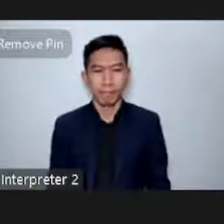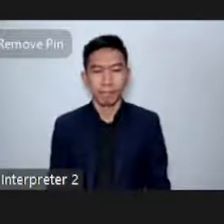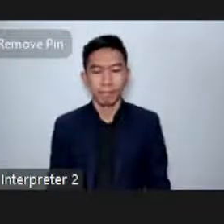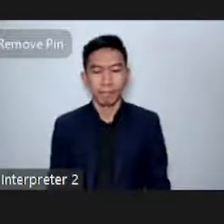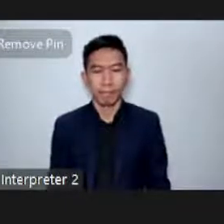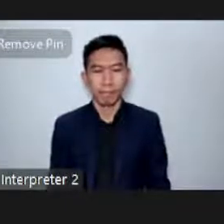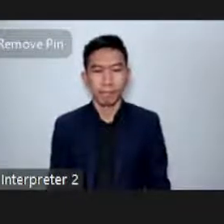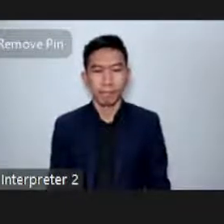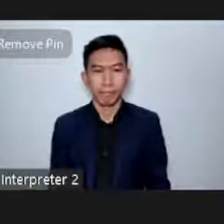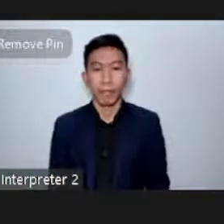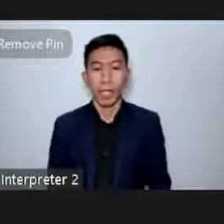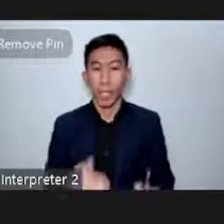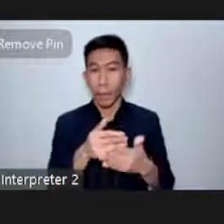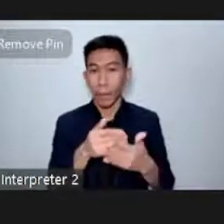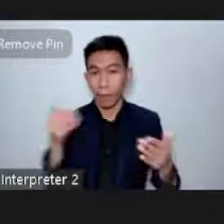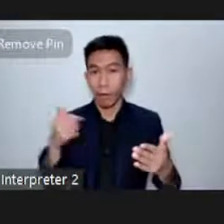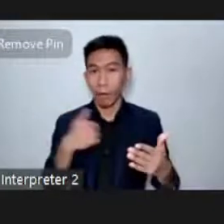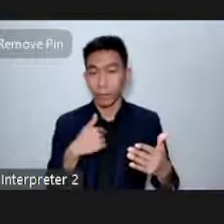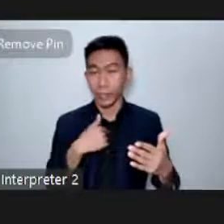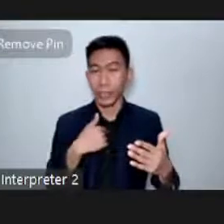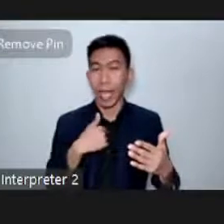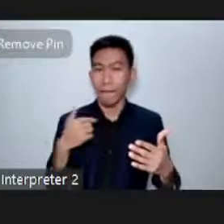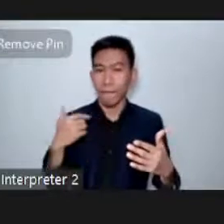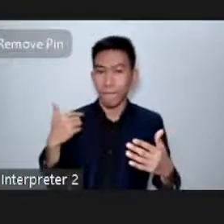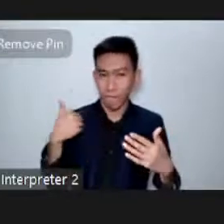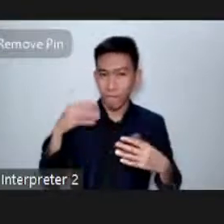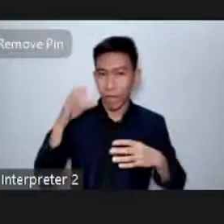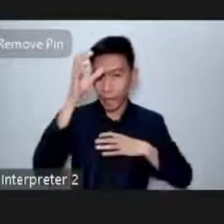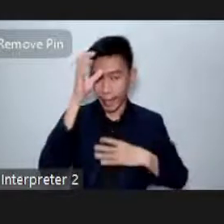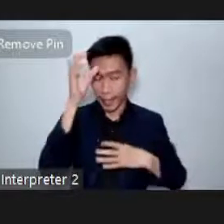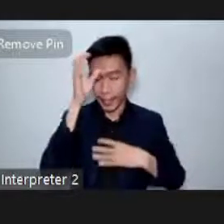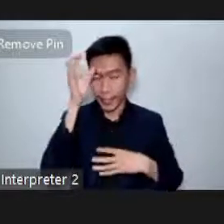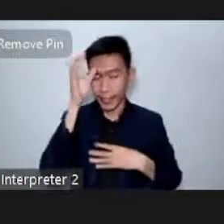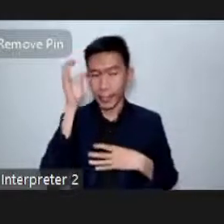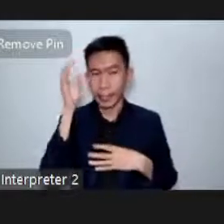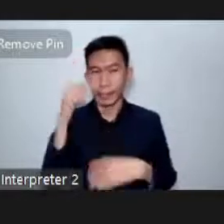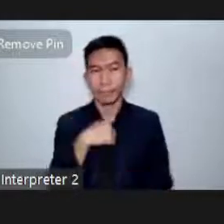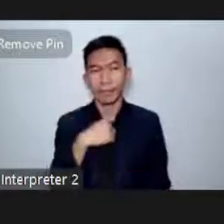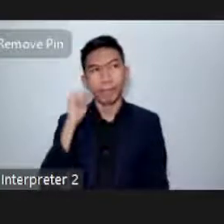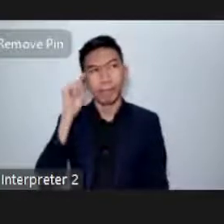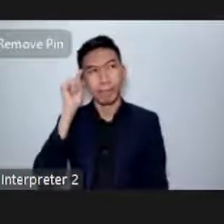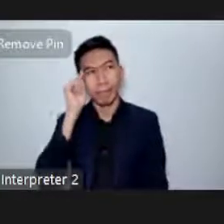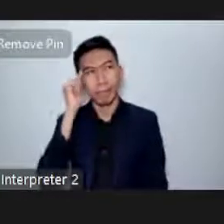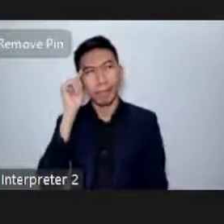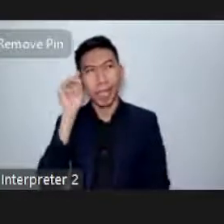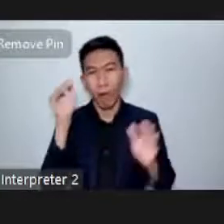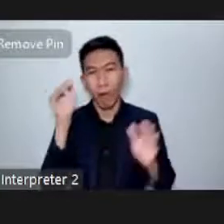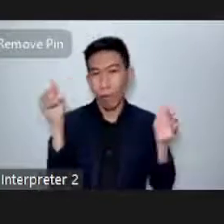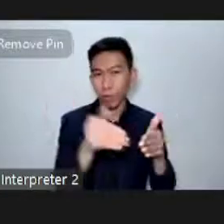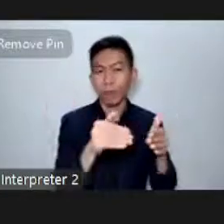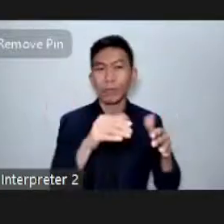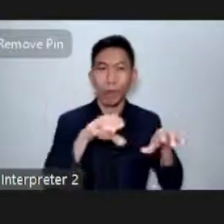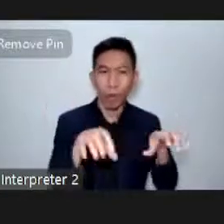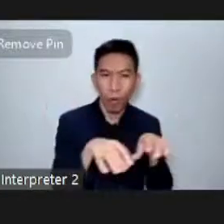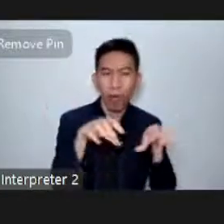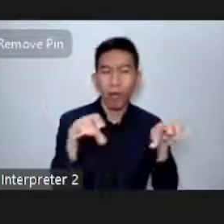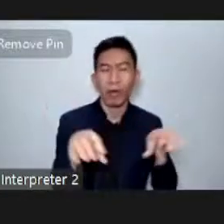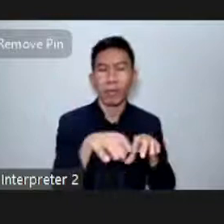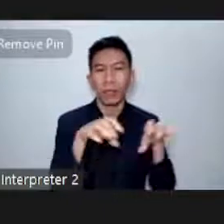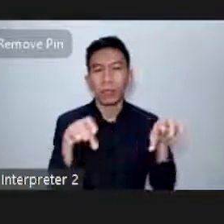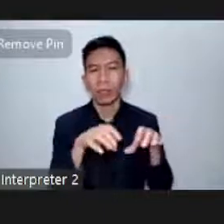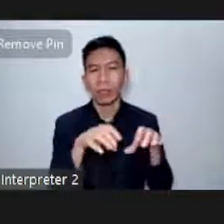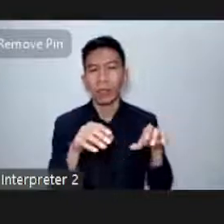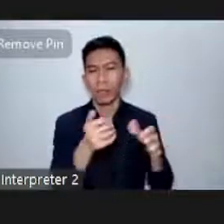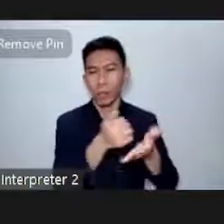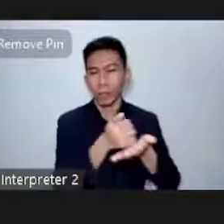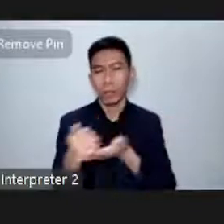Bago ako magkaroon ng cancer, ang nasa isip ko lang dati ang magtrabaho para makatulong